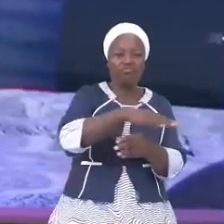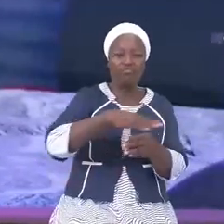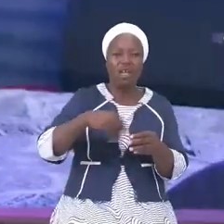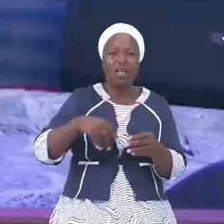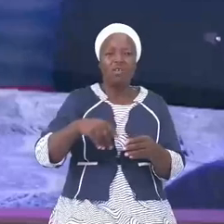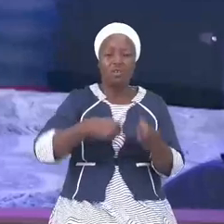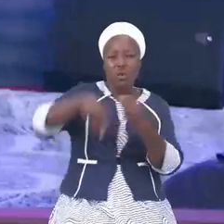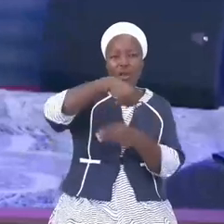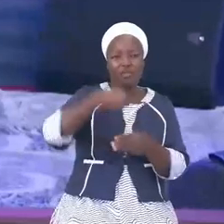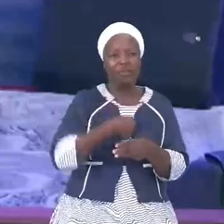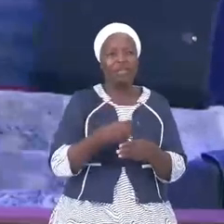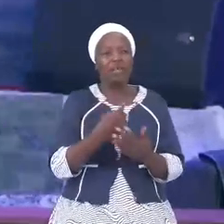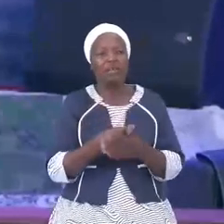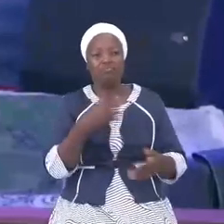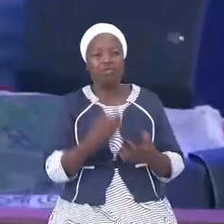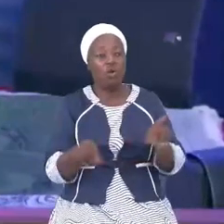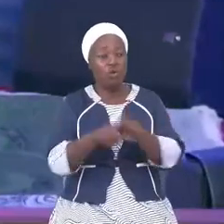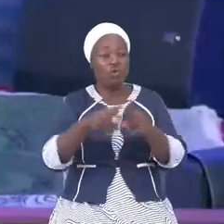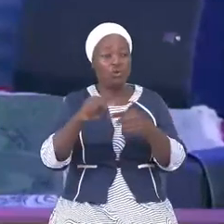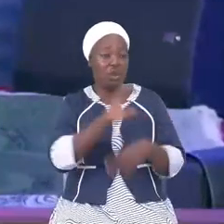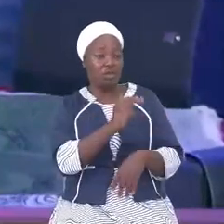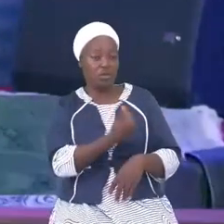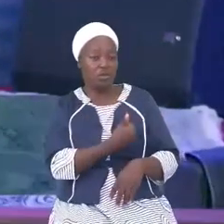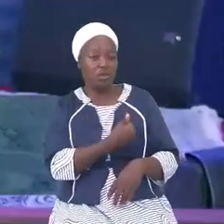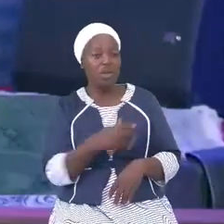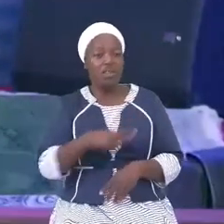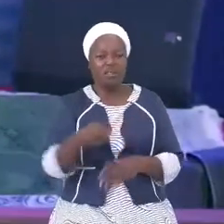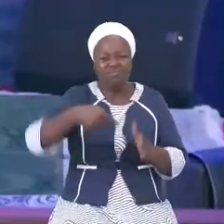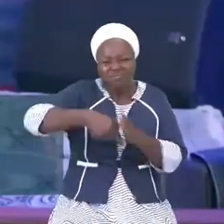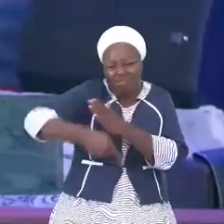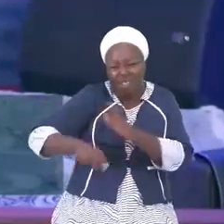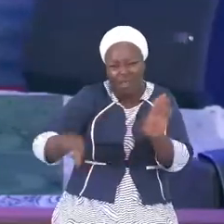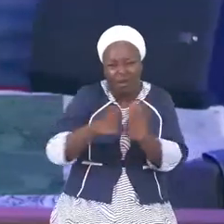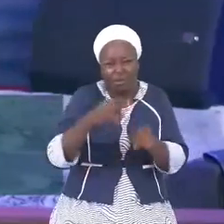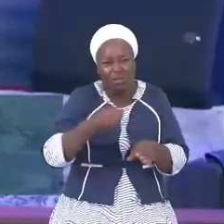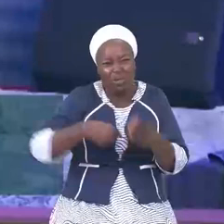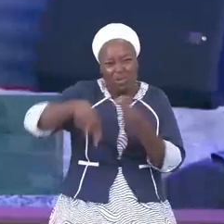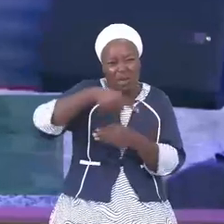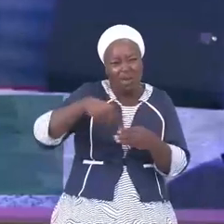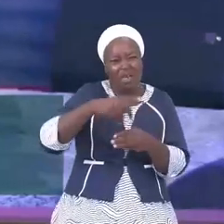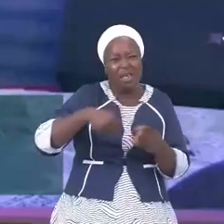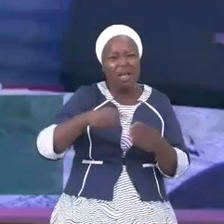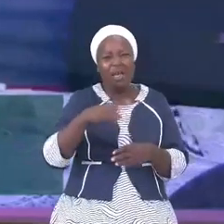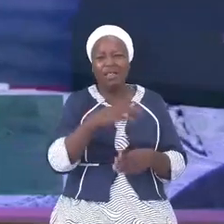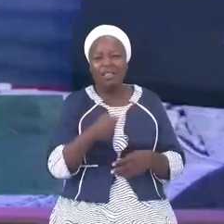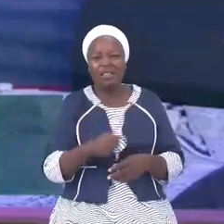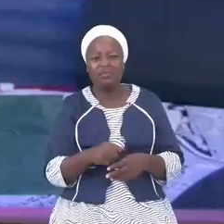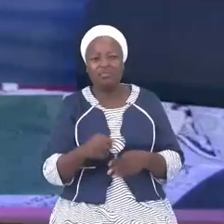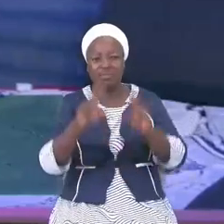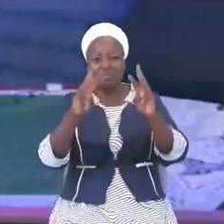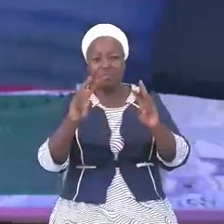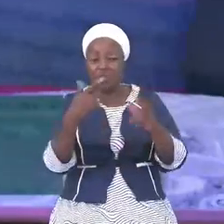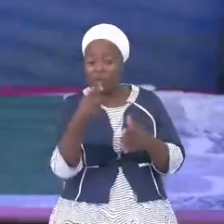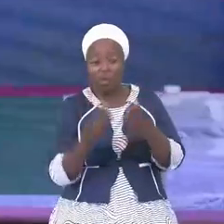Les eaux m'ont couvert jusqu'à m'ôter la vie. L'abîme m'a enveloppé. Les roseaux ont entouré ma tête.